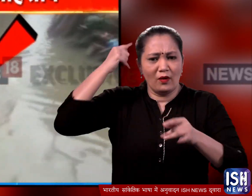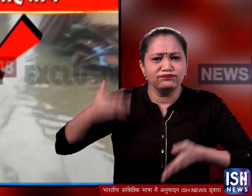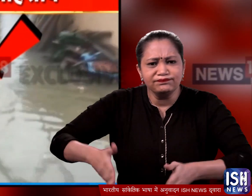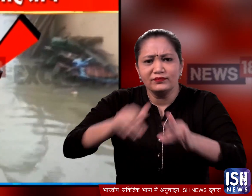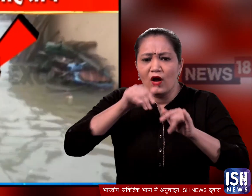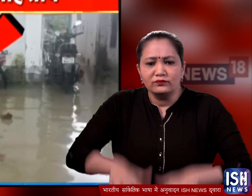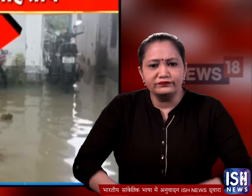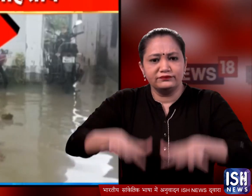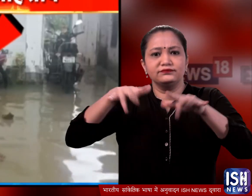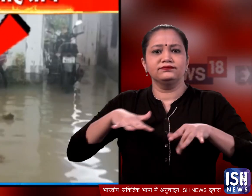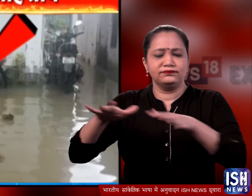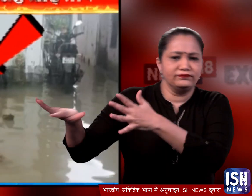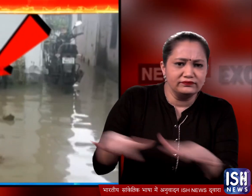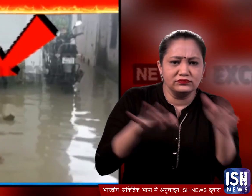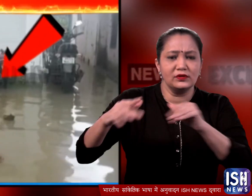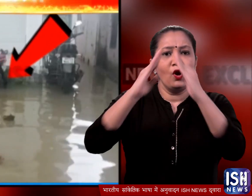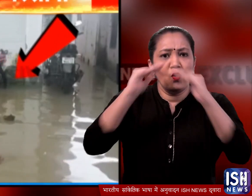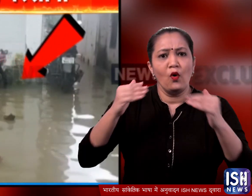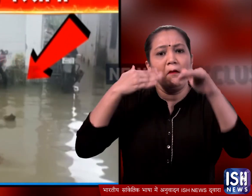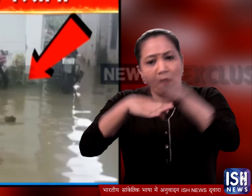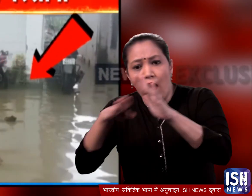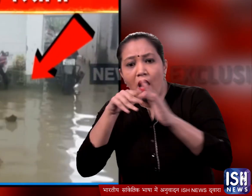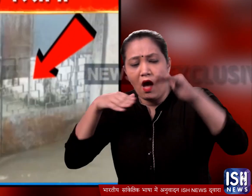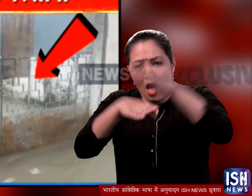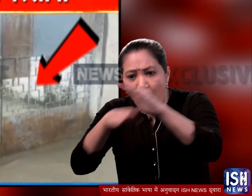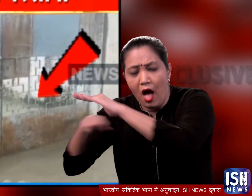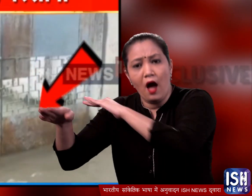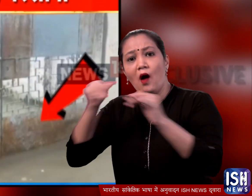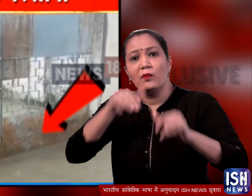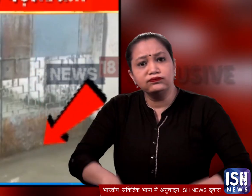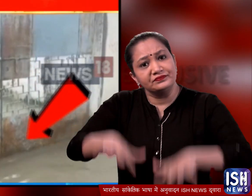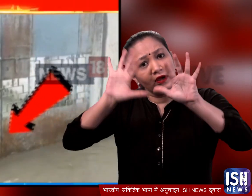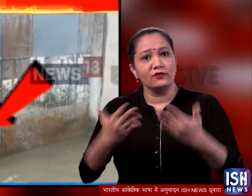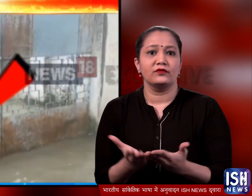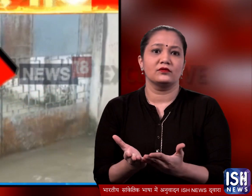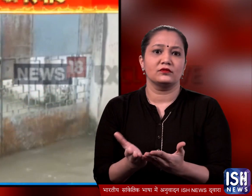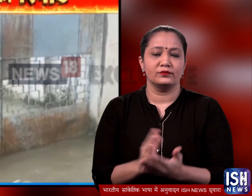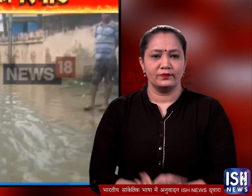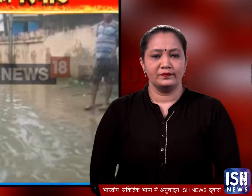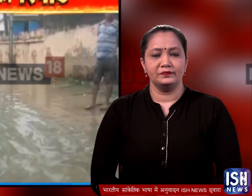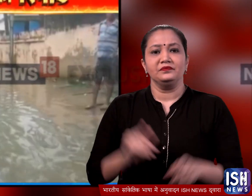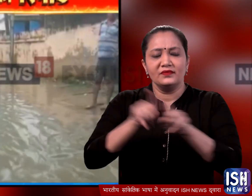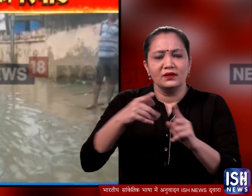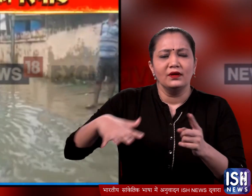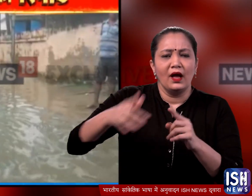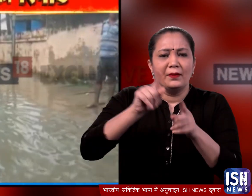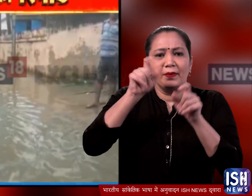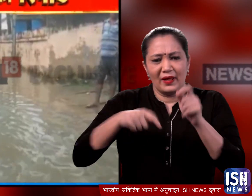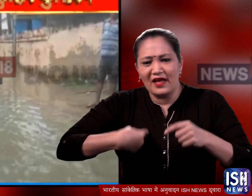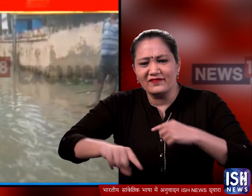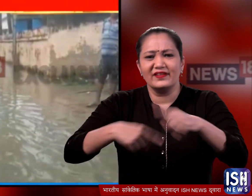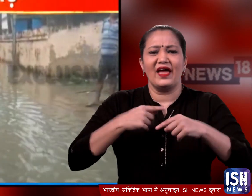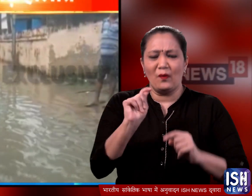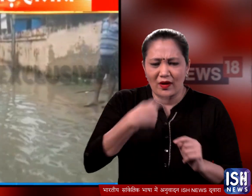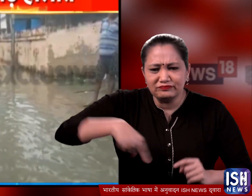का पानी बहता दिखा। इतना ही नहीं, कई मकान भी इस आफत से बच नहीं पाए क्योंकि उनमें भी पानी का कब्जा हो गया। इन हालात में जो लोग जरूर काम